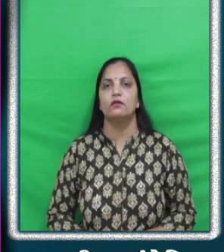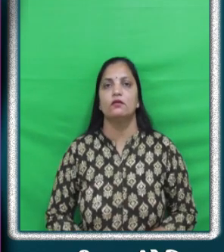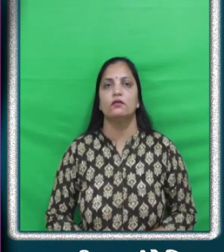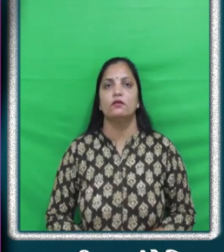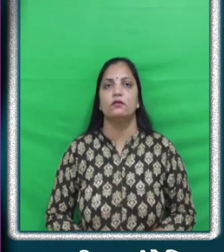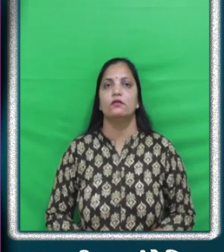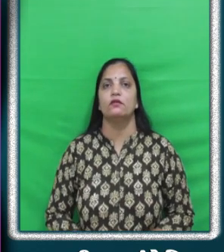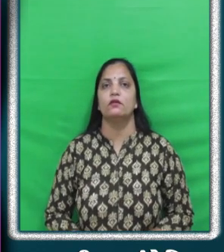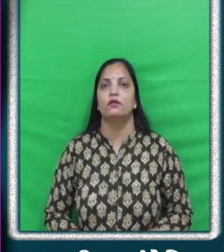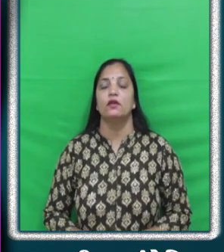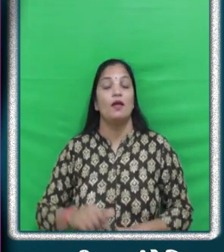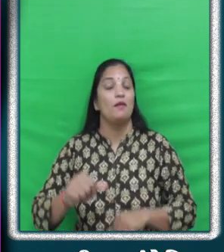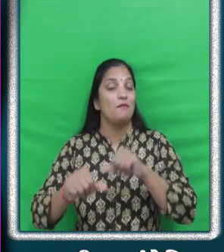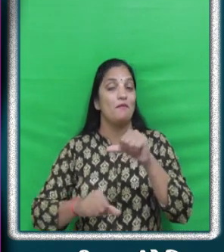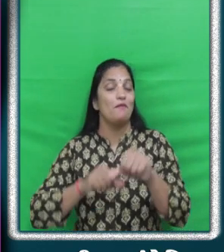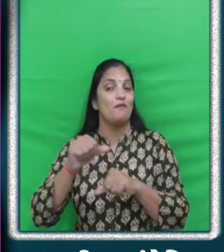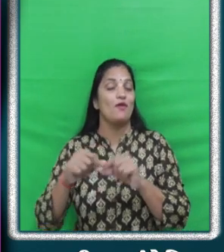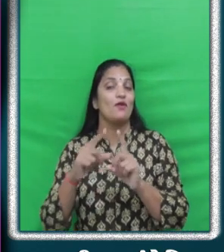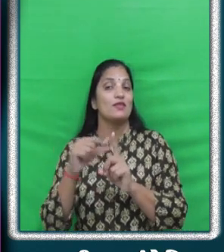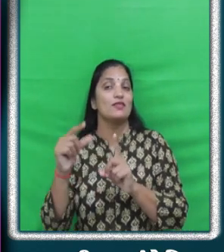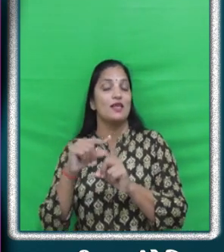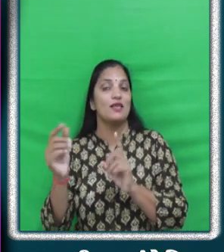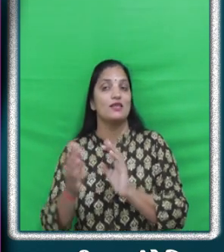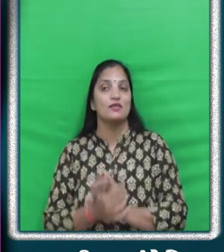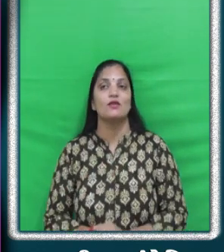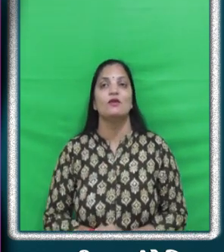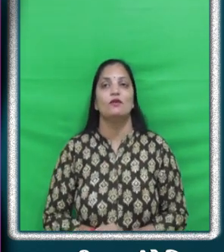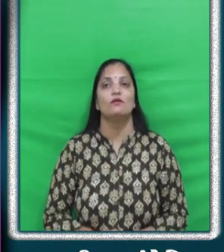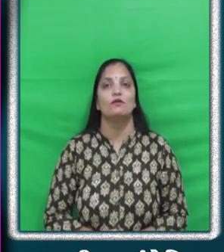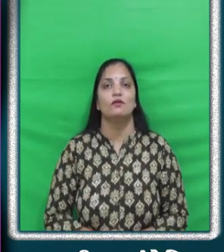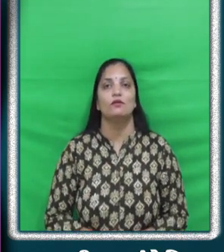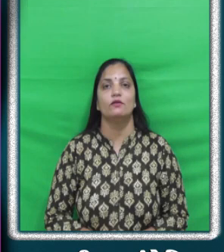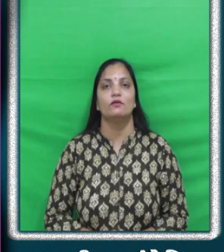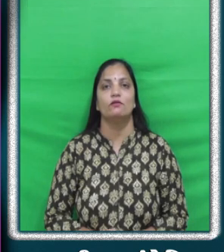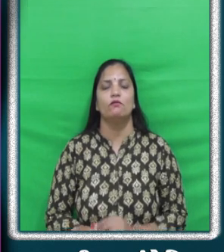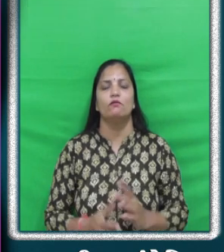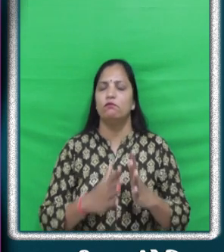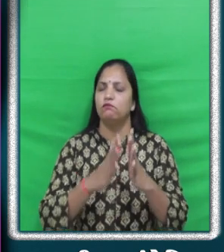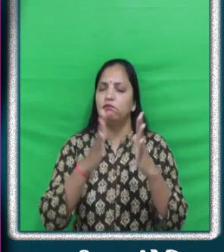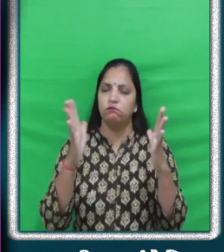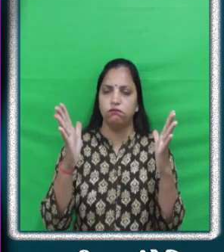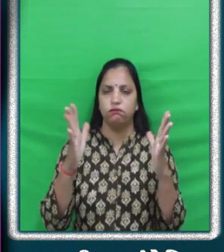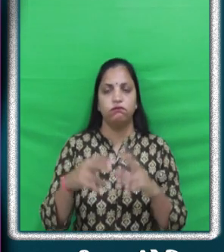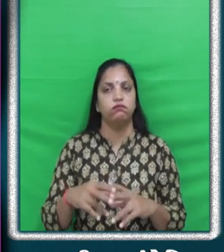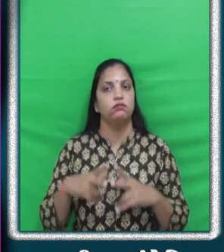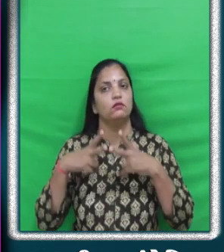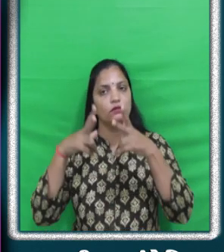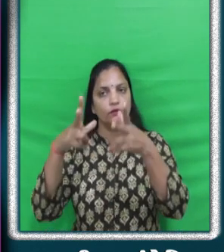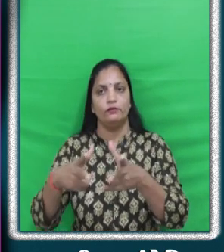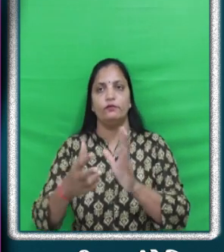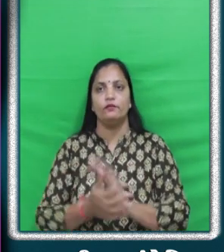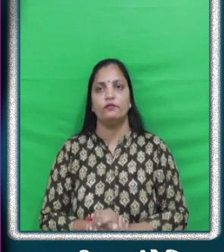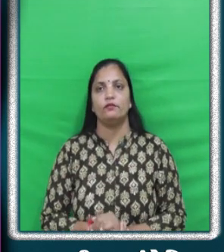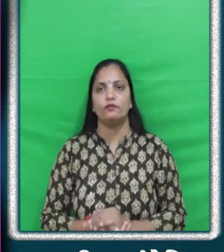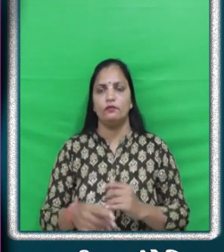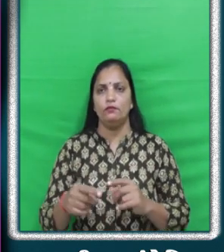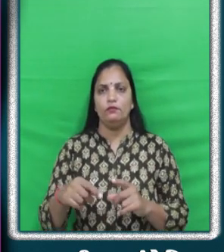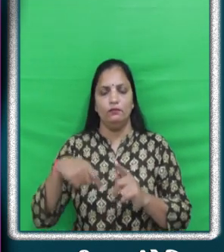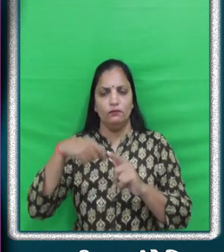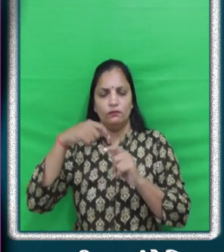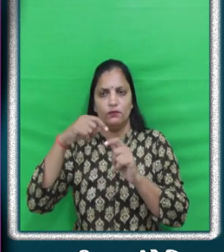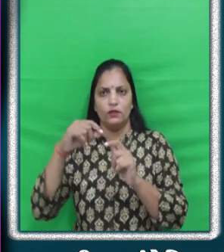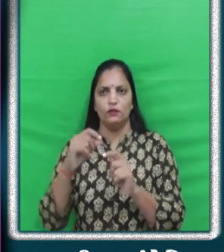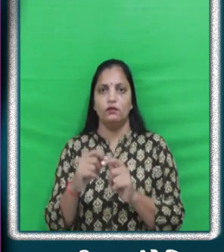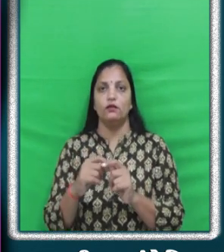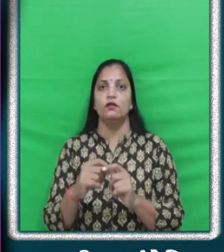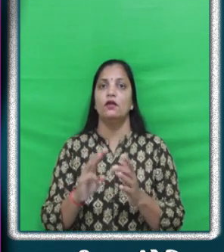આ મૂત્રપિંડ નલિકાની અંદર શું પ્રોસેસ થાય? બાઉમેનની કોથળી દ્વારા અસંખ્ય ગાળણ એકમોની વાત થઈ ને, તે આગળ જતા મૂત્રપિંડ